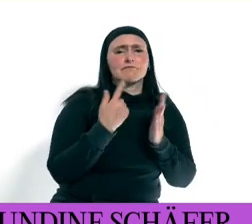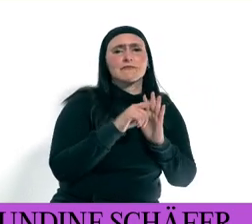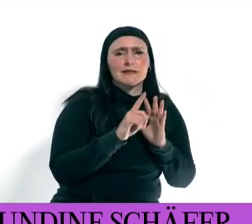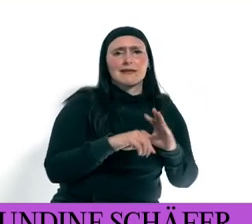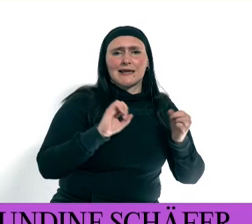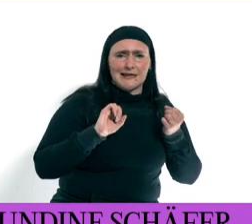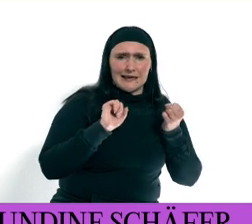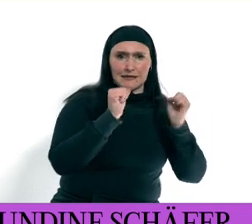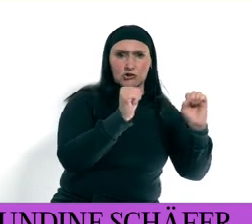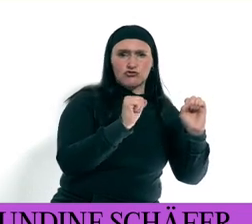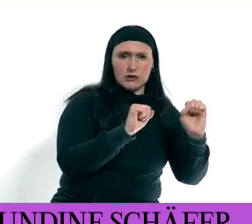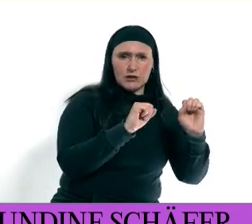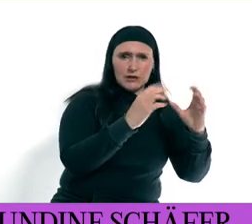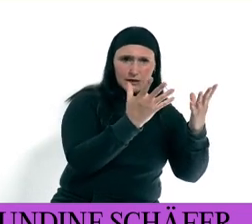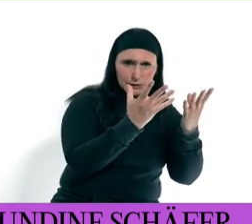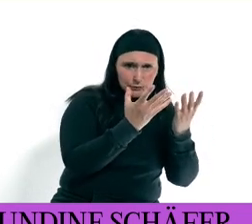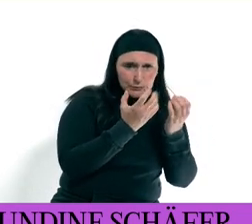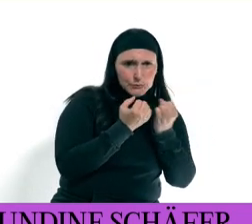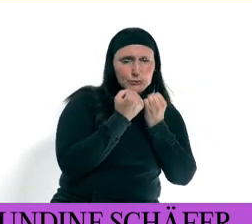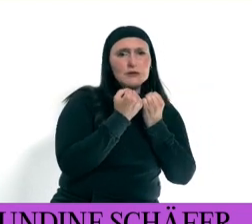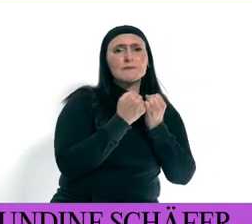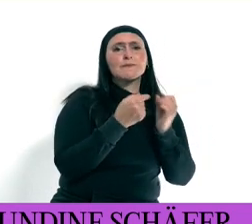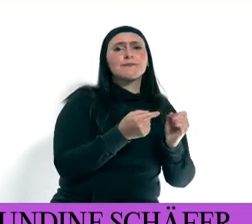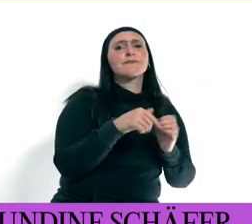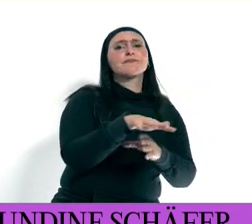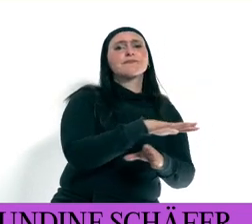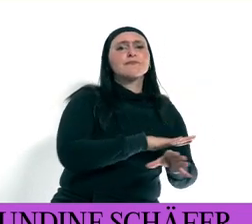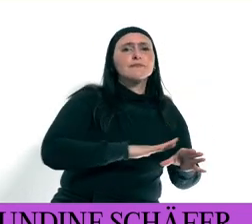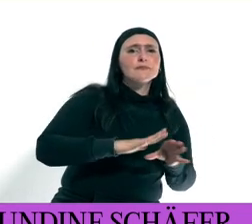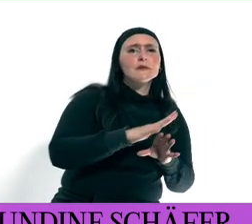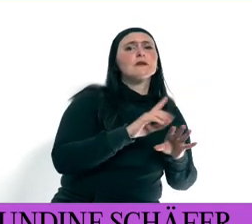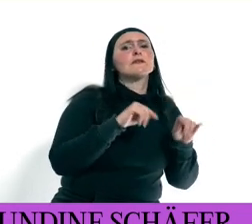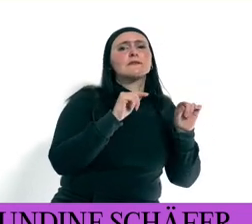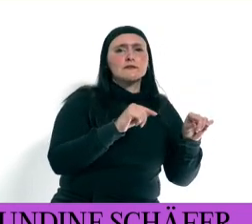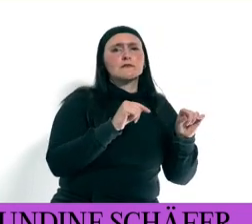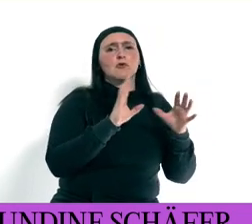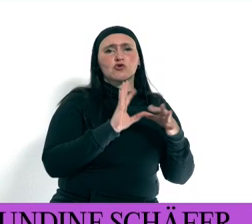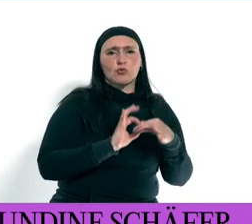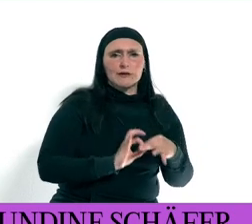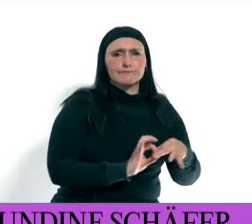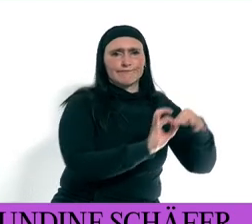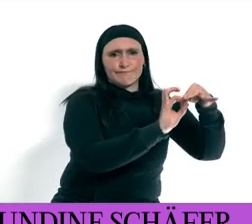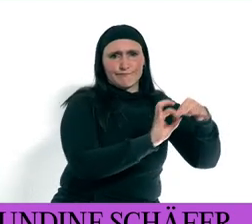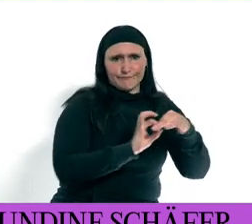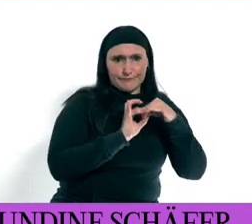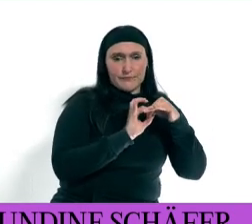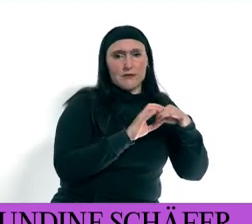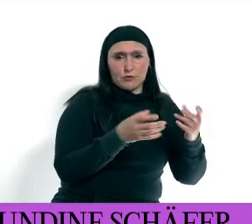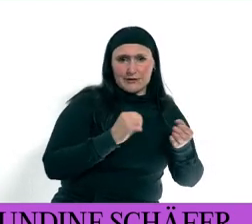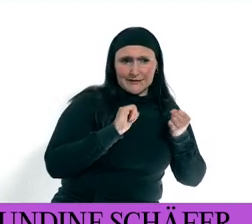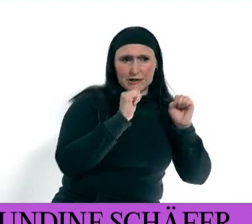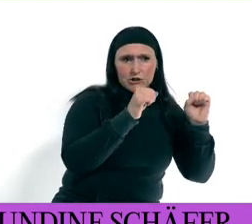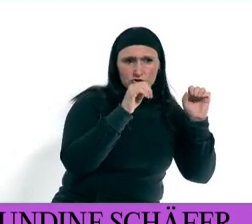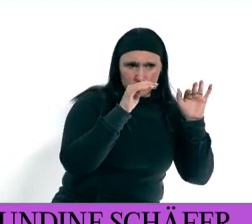Wir wollten aber einen Raum, der auch eine andere Energie möglich macht, weil wir eben diese andere Energie spüren.